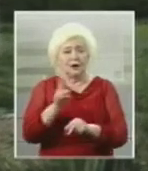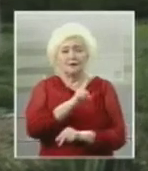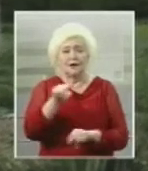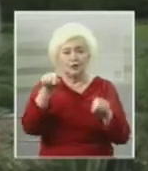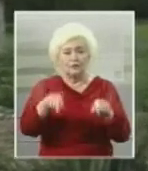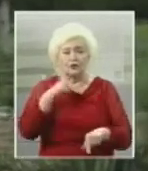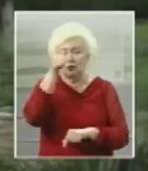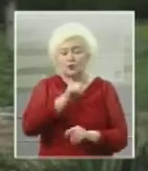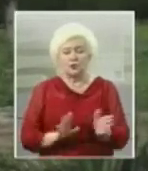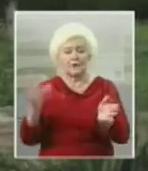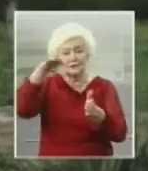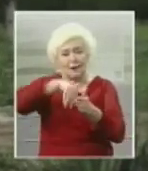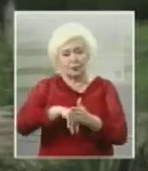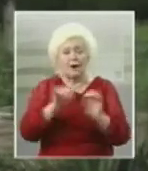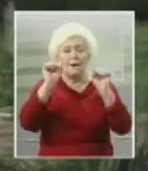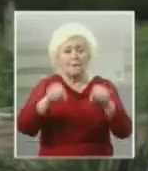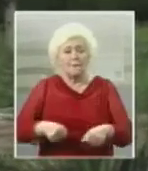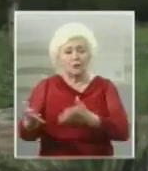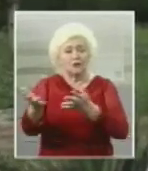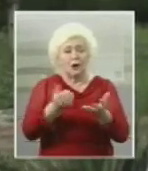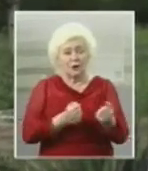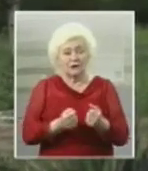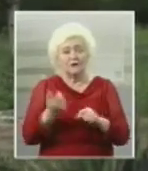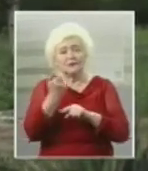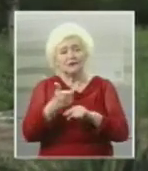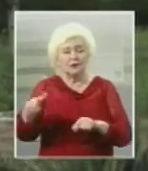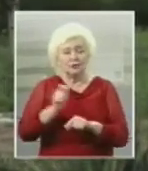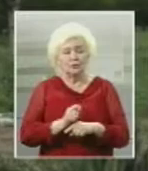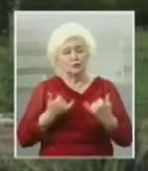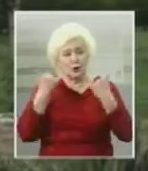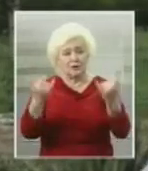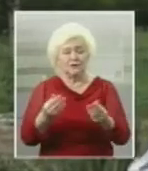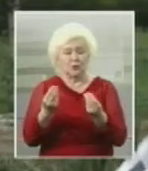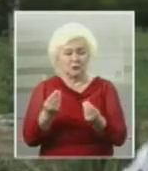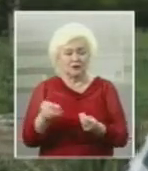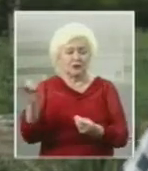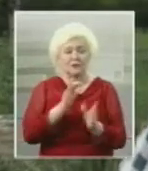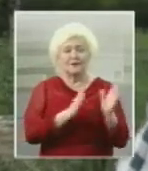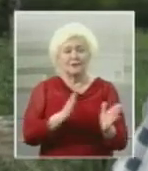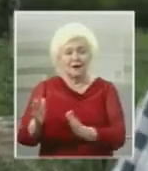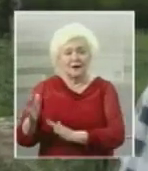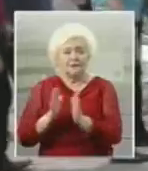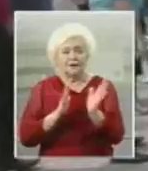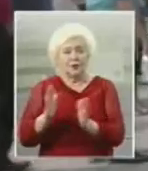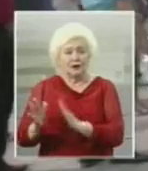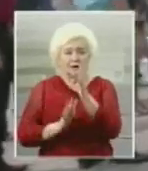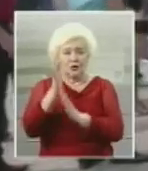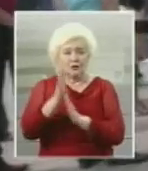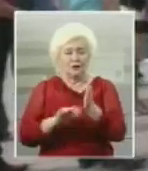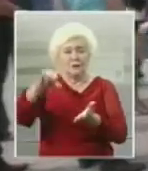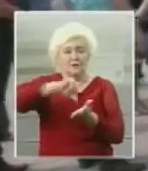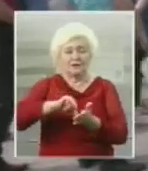цьому році запроваджений, можна отримати дуже пристойні гроші і навести лад цьому парку.